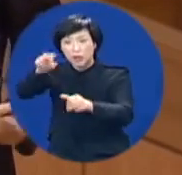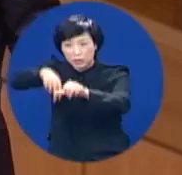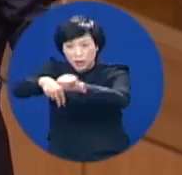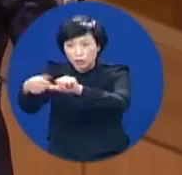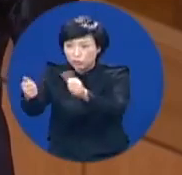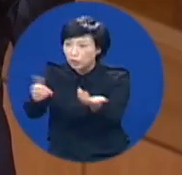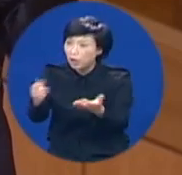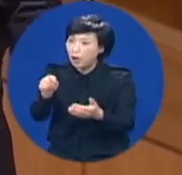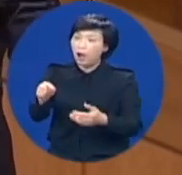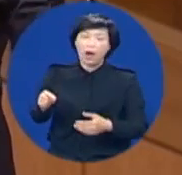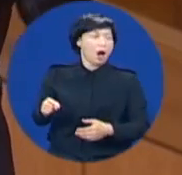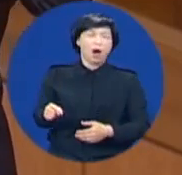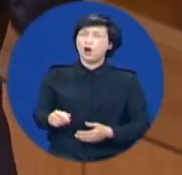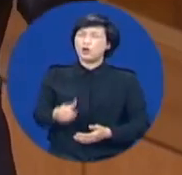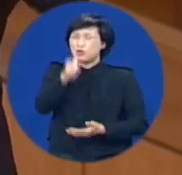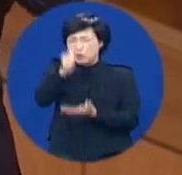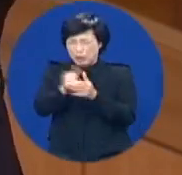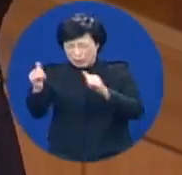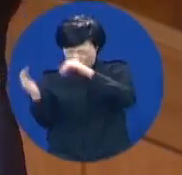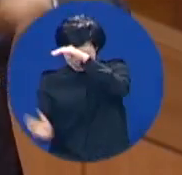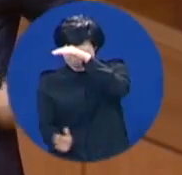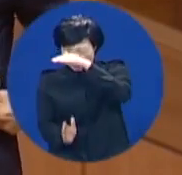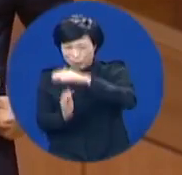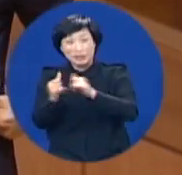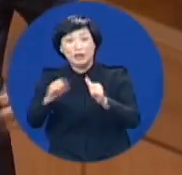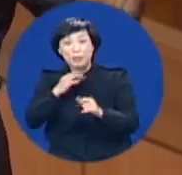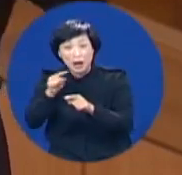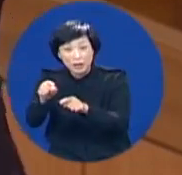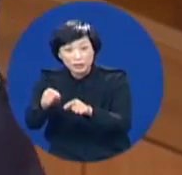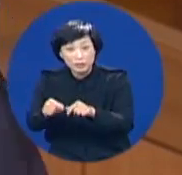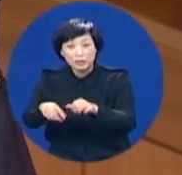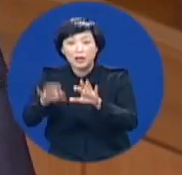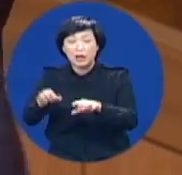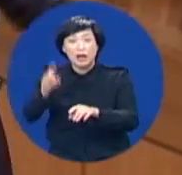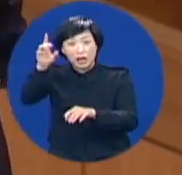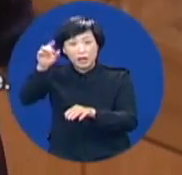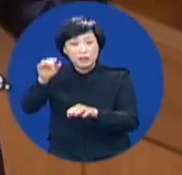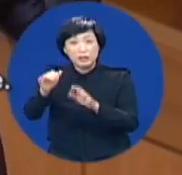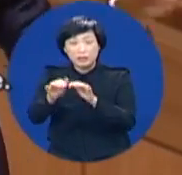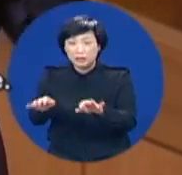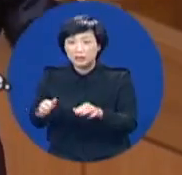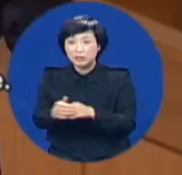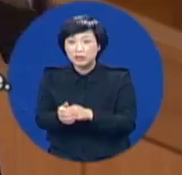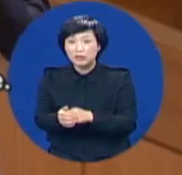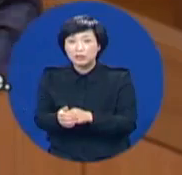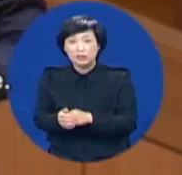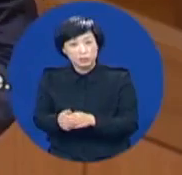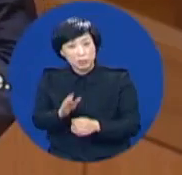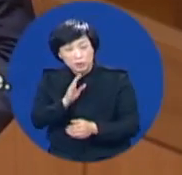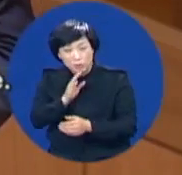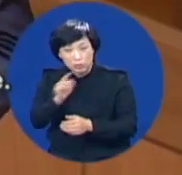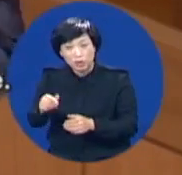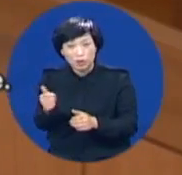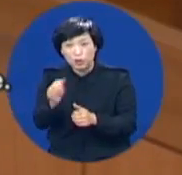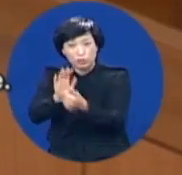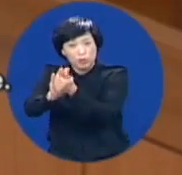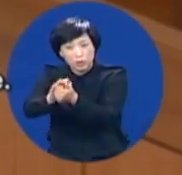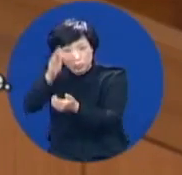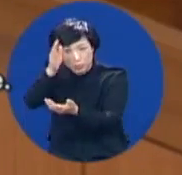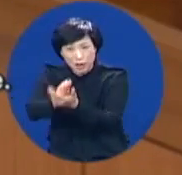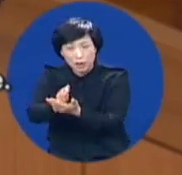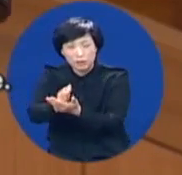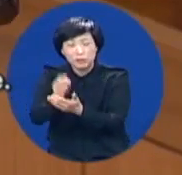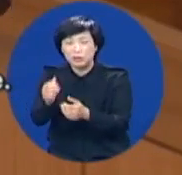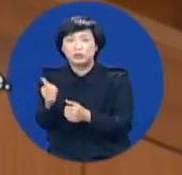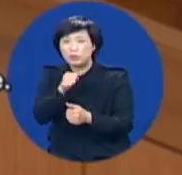것은 죄인 중에 죄인 수석 합격자. 단 한 사람도 이 사람을 살려둬서는 안 된다. 이건 인간